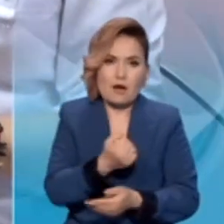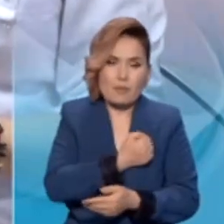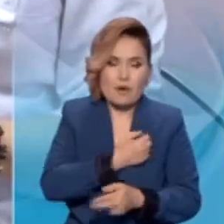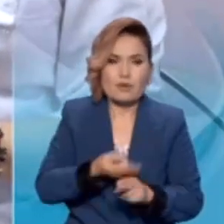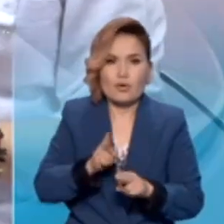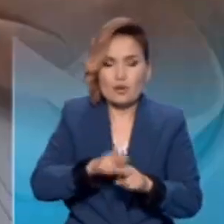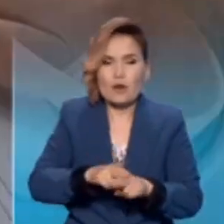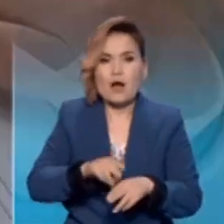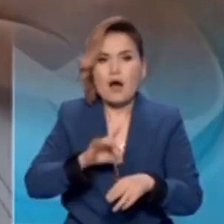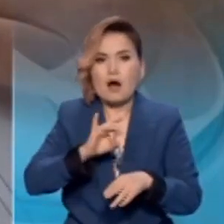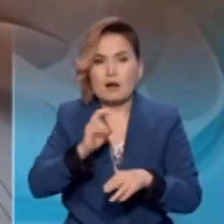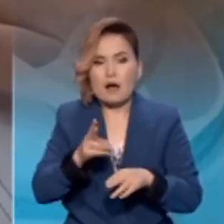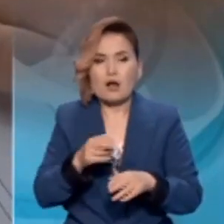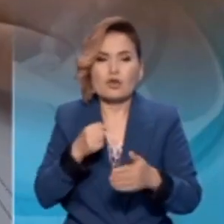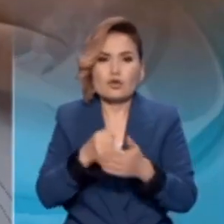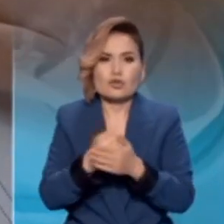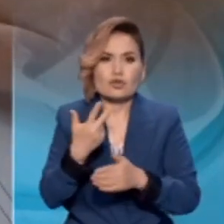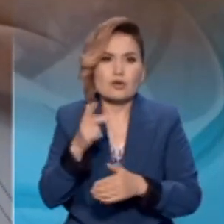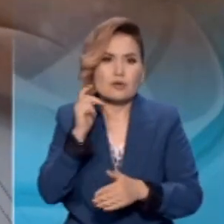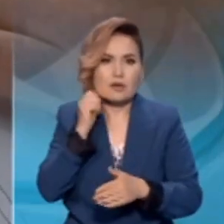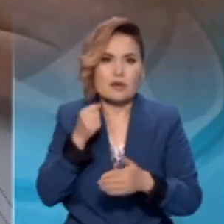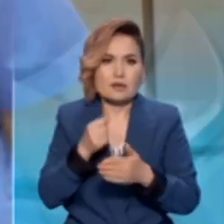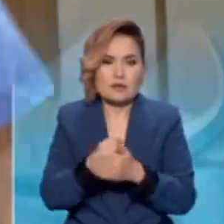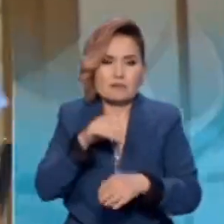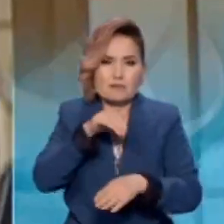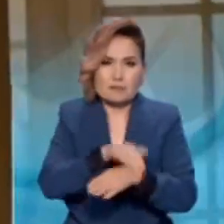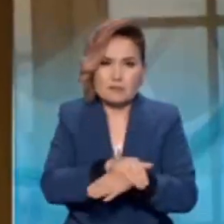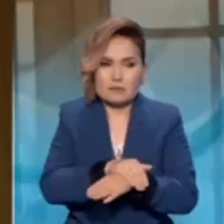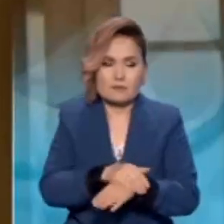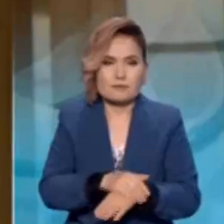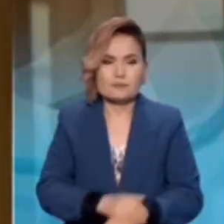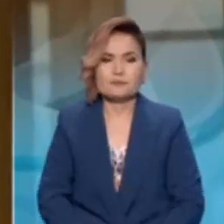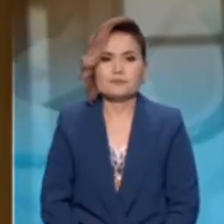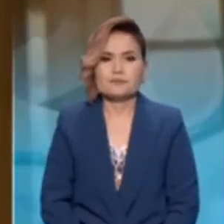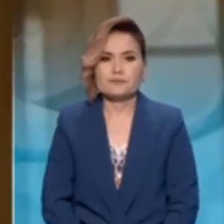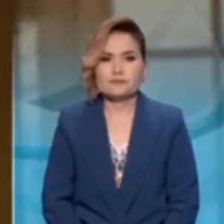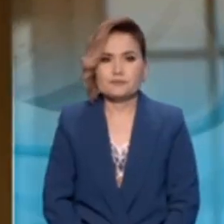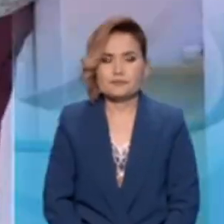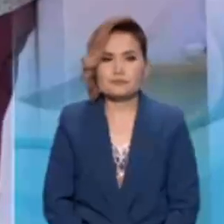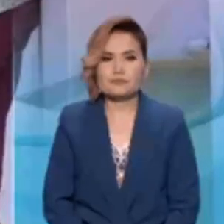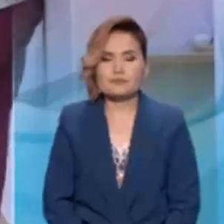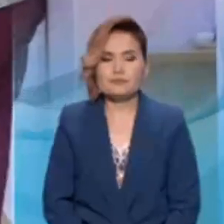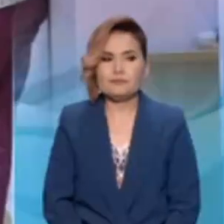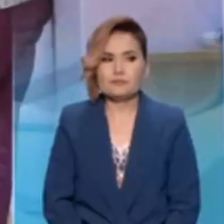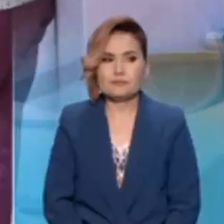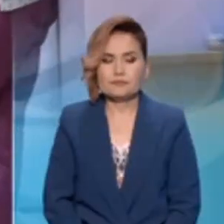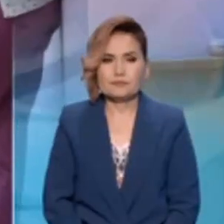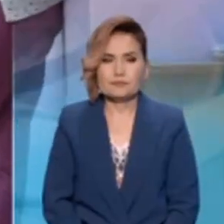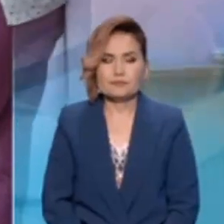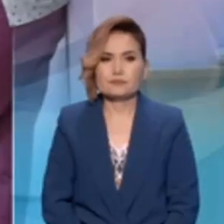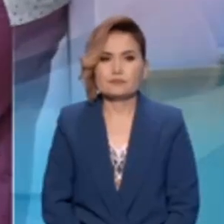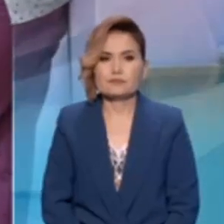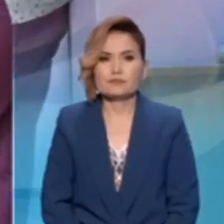жағдайда бұл кесел 3 жасқа дейін анықталады. Әйгерім Ердәулет, Ержан Жаңбырбай, Қазақстан ұлттық телеарнасы, Алматы.